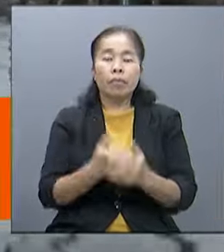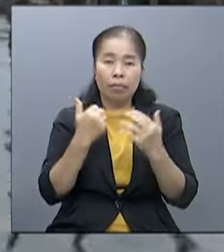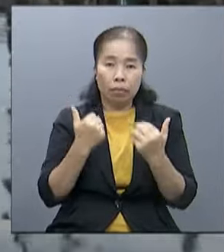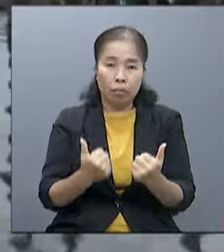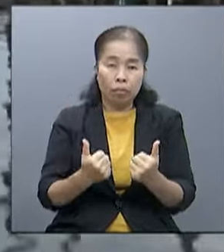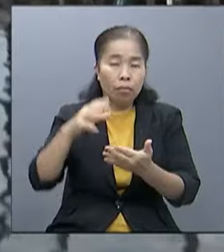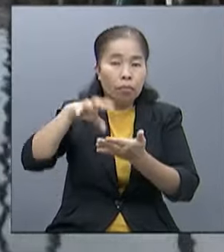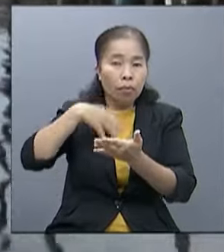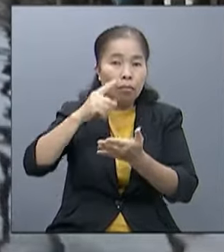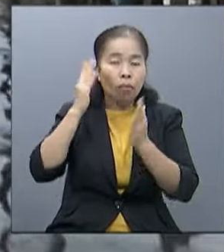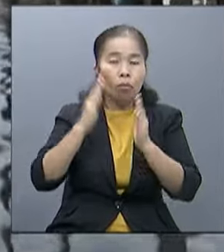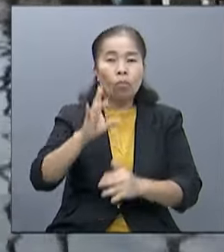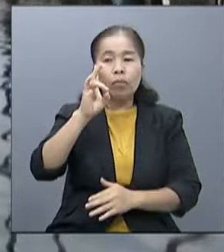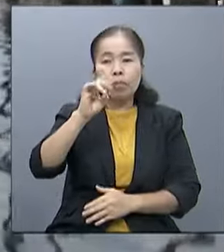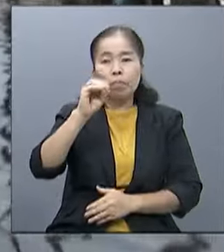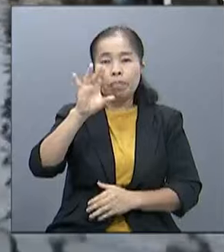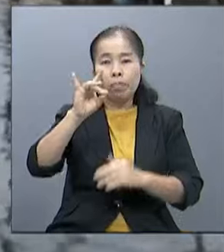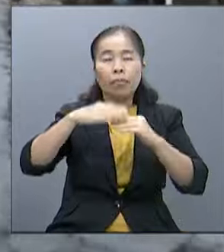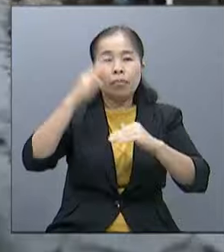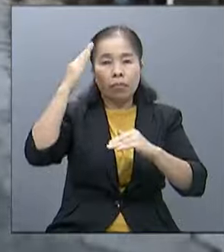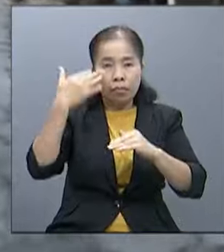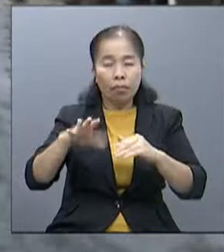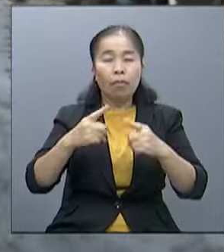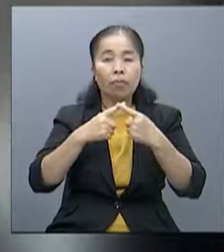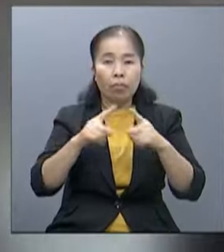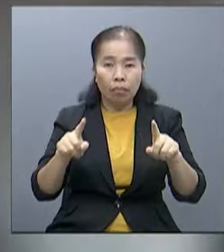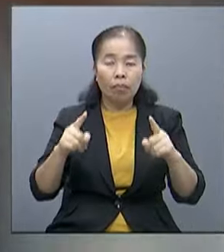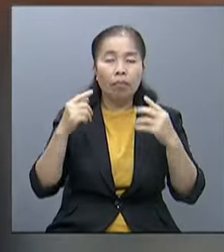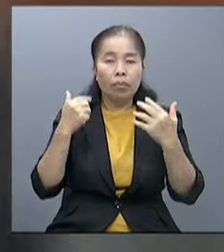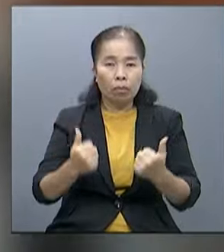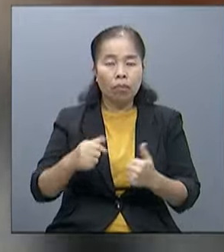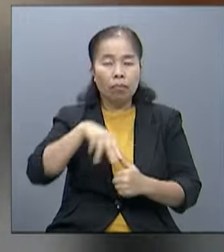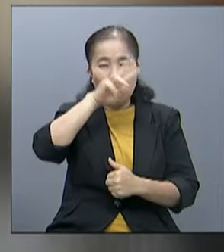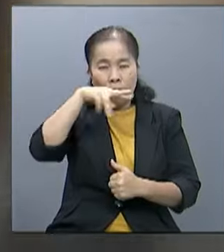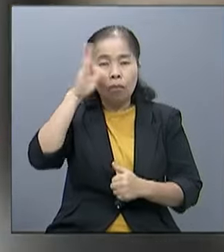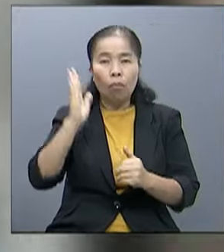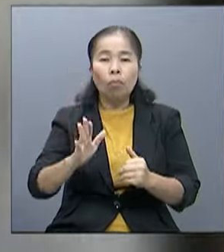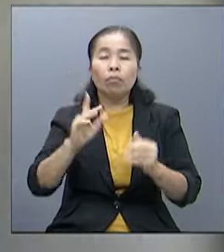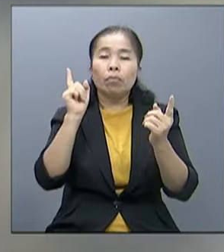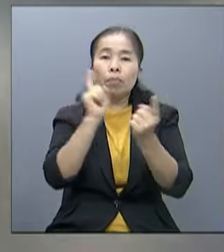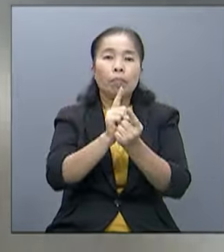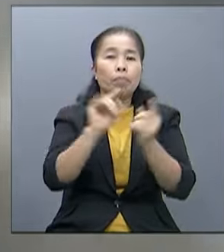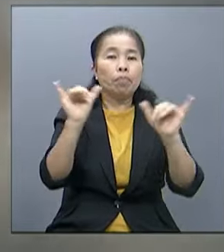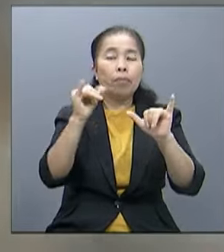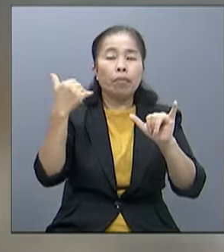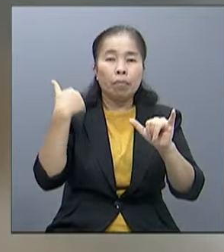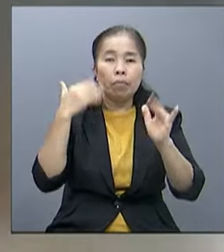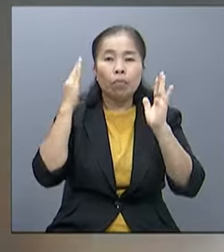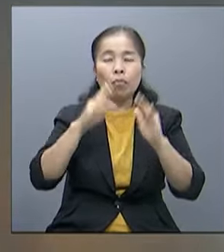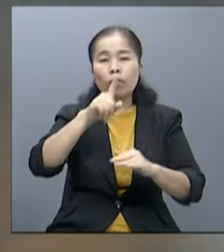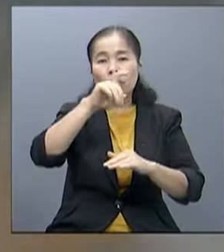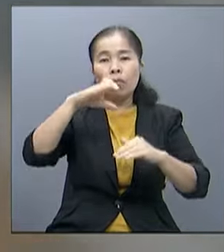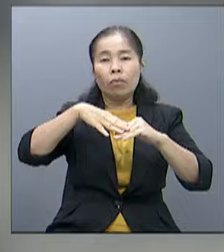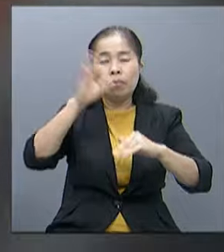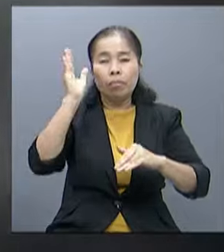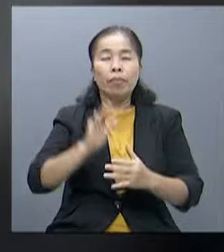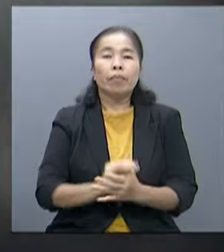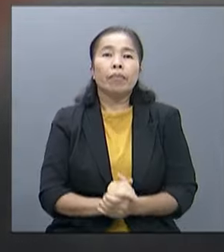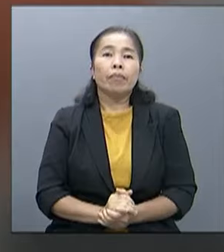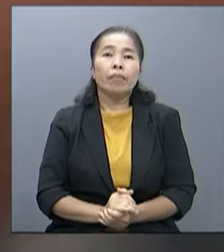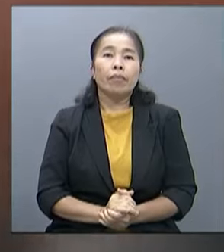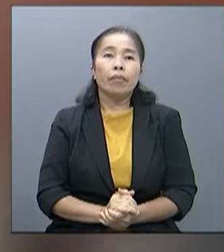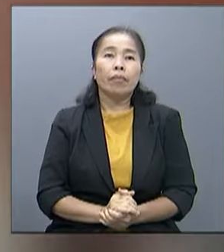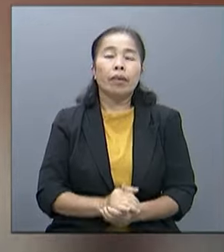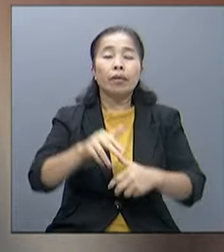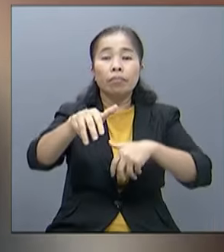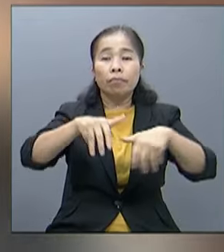ายงานอย่างน้อย78คนแต่ยังคงต้องเร่งค้นหาผู้สูญหายอีกมากกว่า100คนในขณะที่ประ